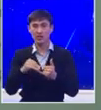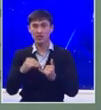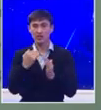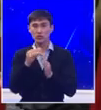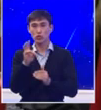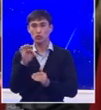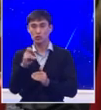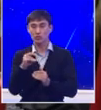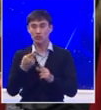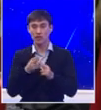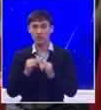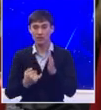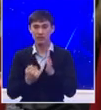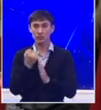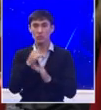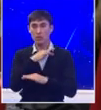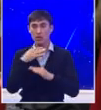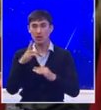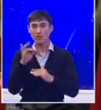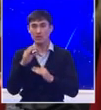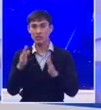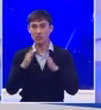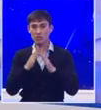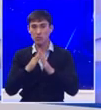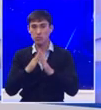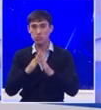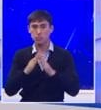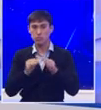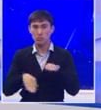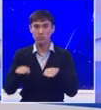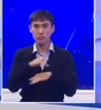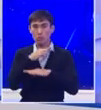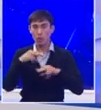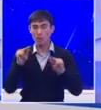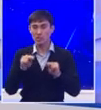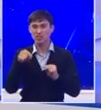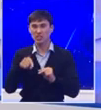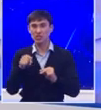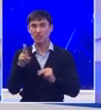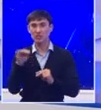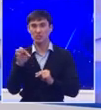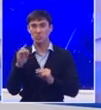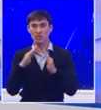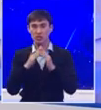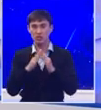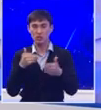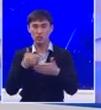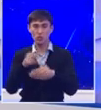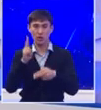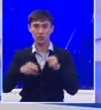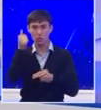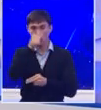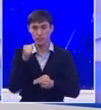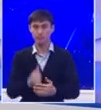нон-стоп для этого возводят многоквартирные дома. Перспективы многообещающие – более 1000 квадратных метров жилья до конца